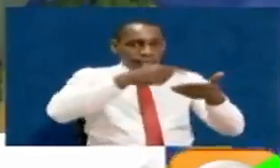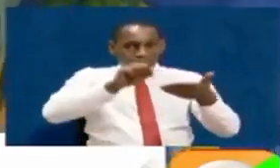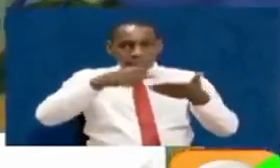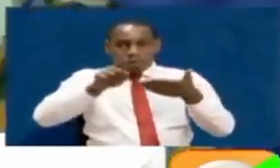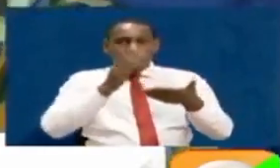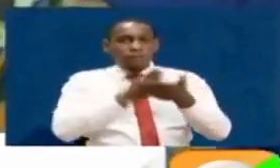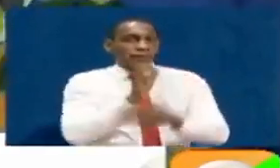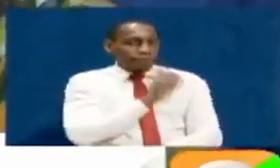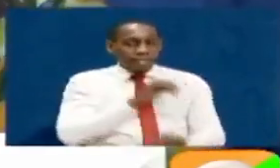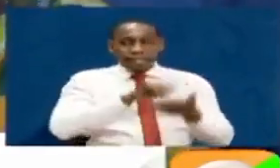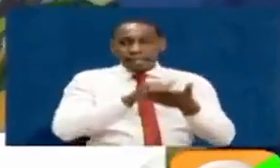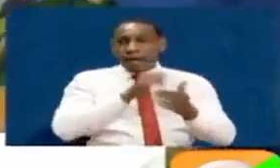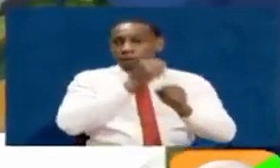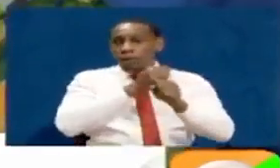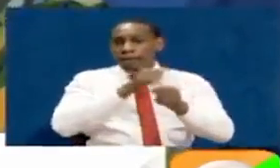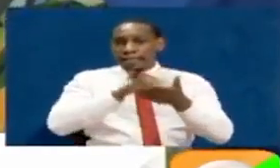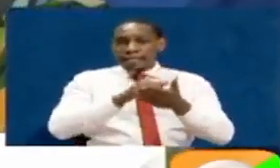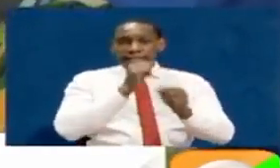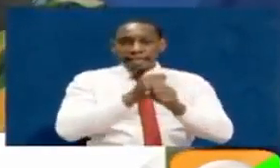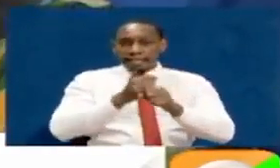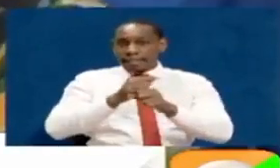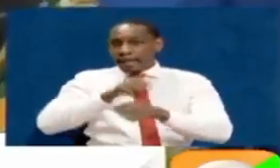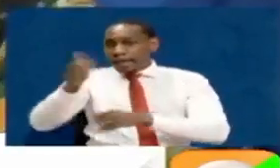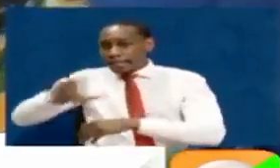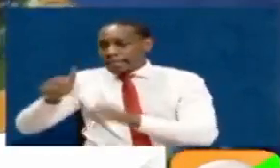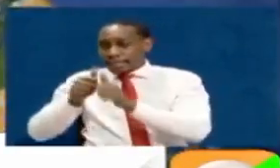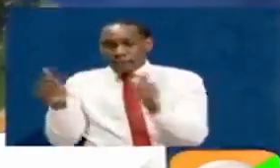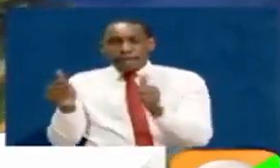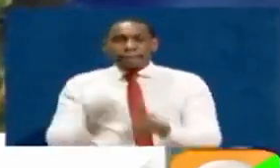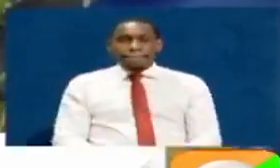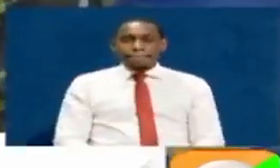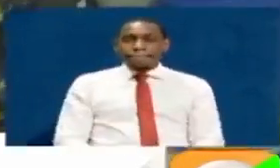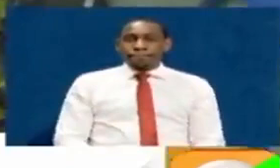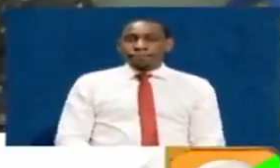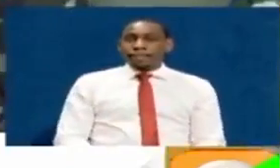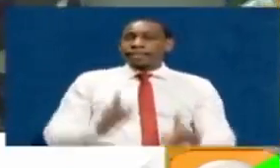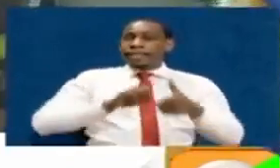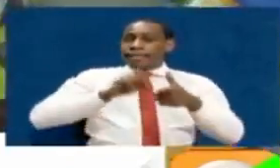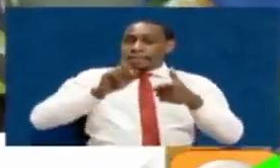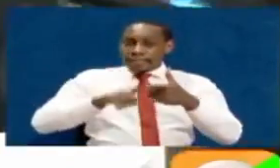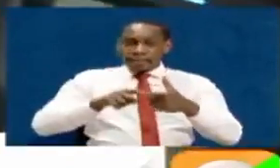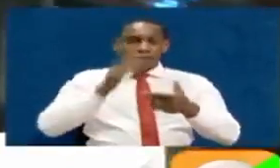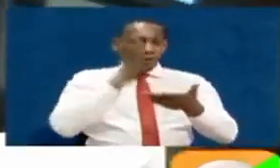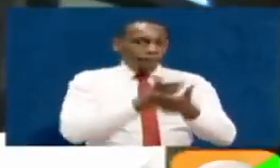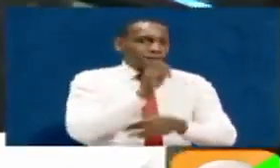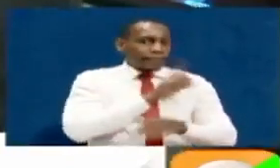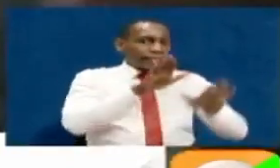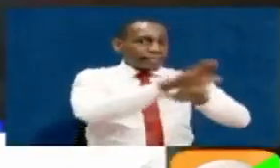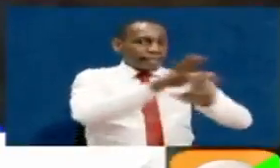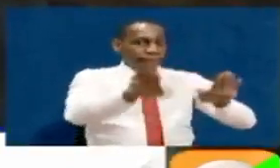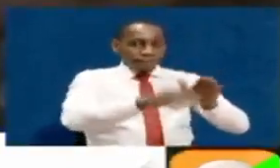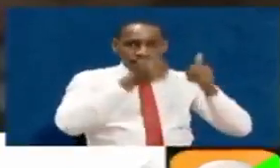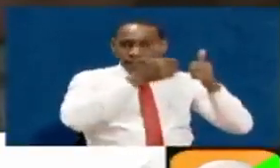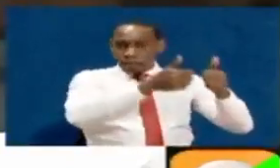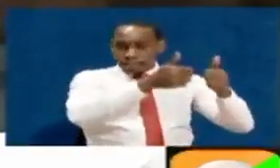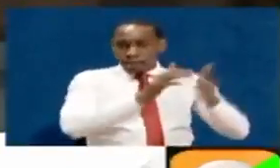okay, kuthibitisha tu kama ile kazi ambayo nimeifanya kule iko sawa sawa. Alafu nikishathibitisha kuwa kila kitu iko